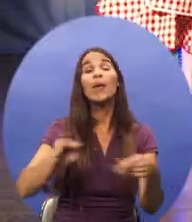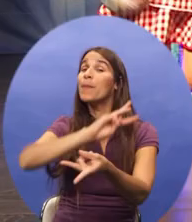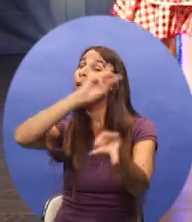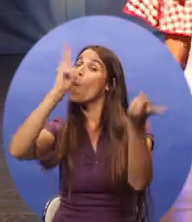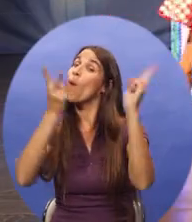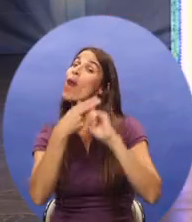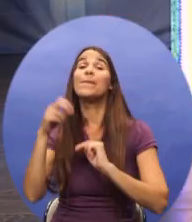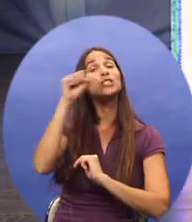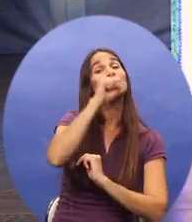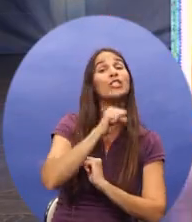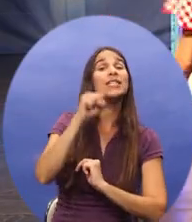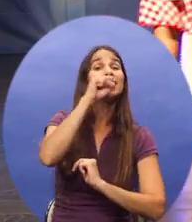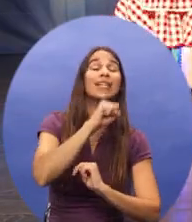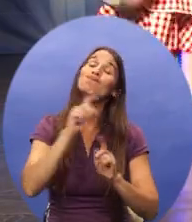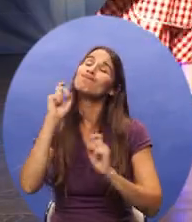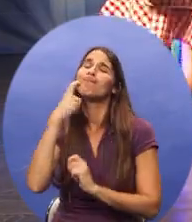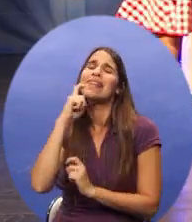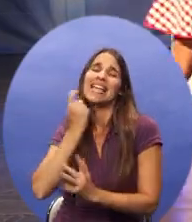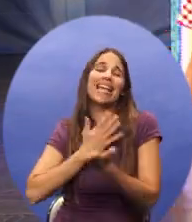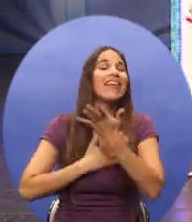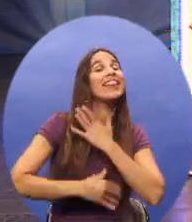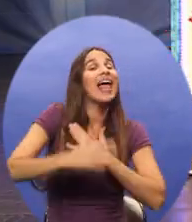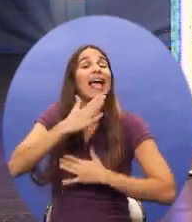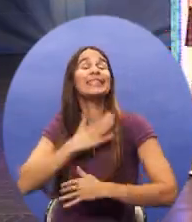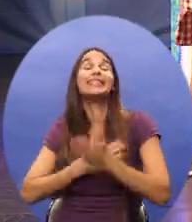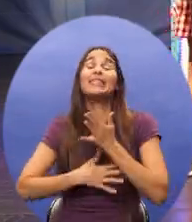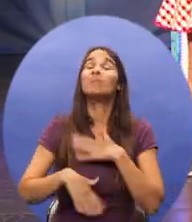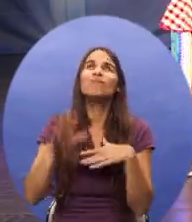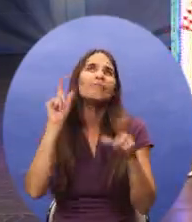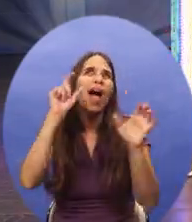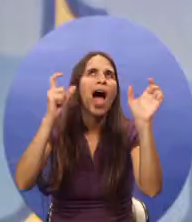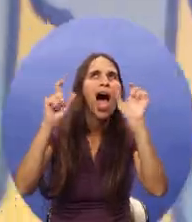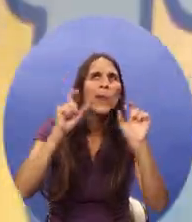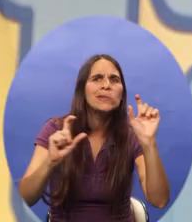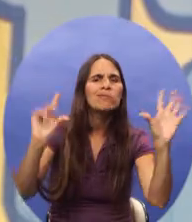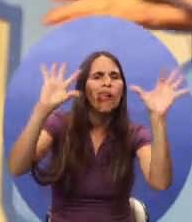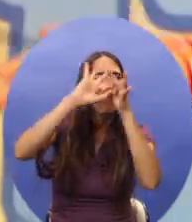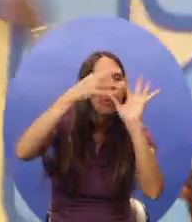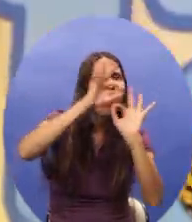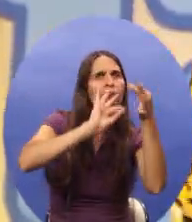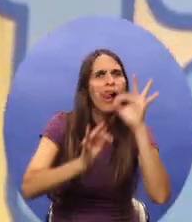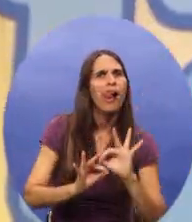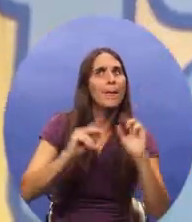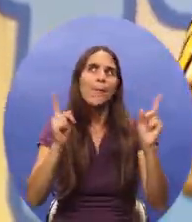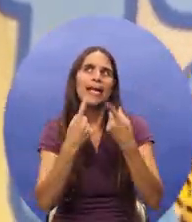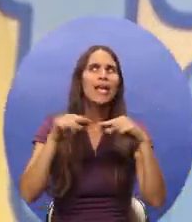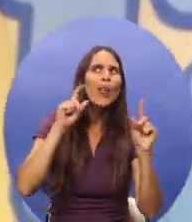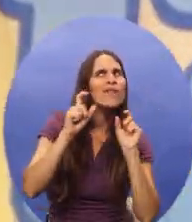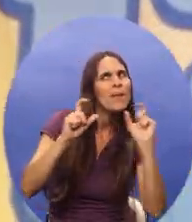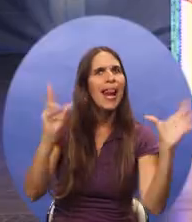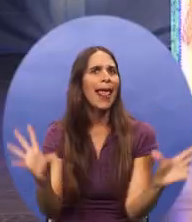בעולם השירים מצחיק ונעים, מרכיבים חרוזים, מנגינות